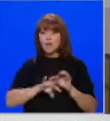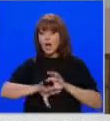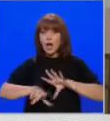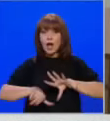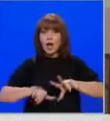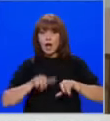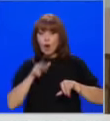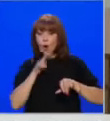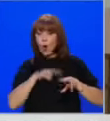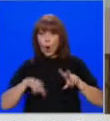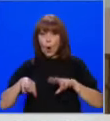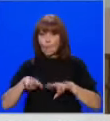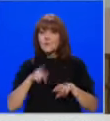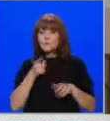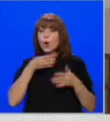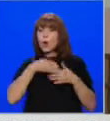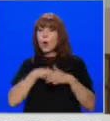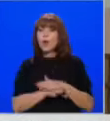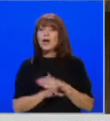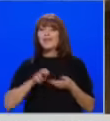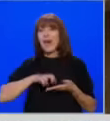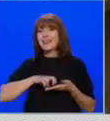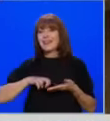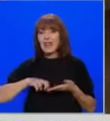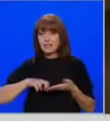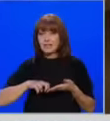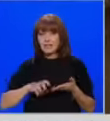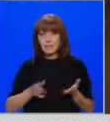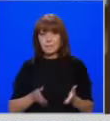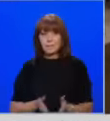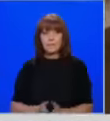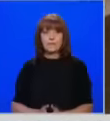данъци. Арестът му е поредния ход в борбата с корупцията в Украйна.